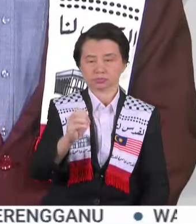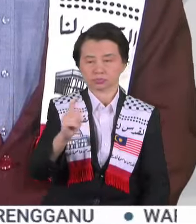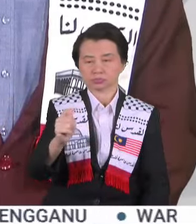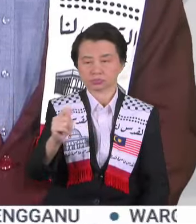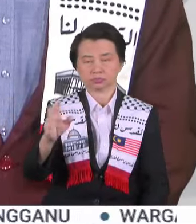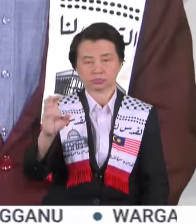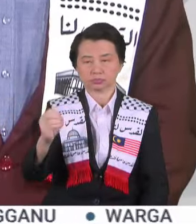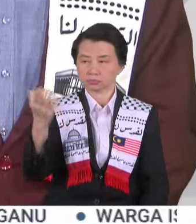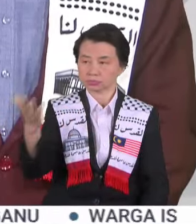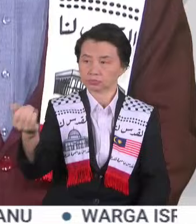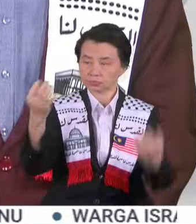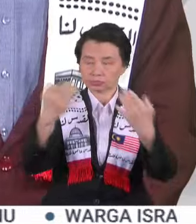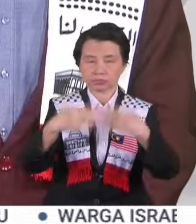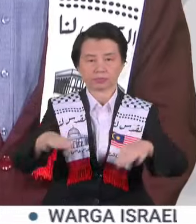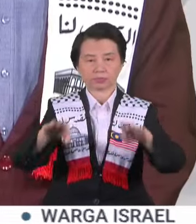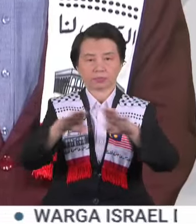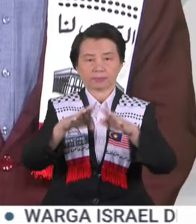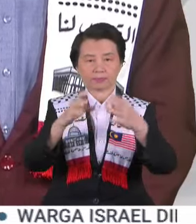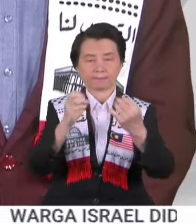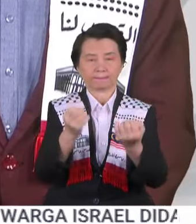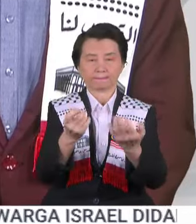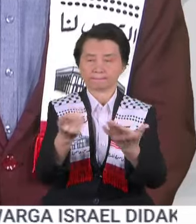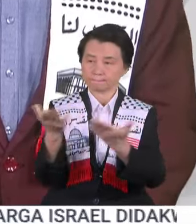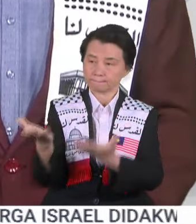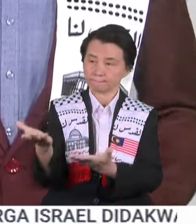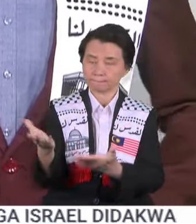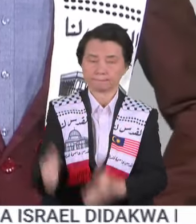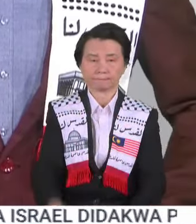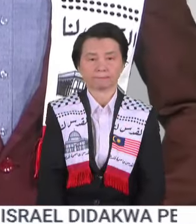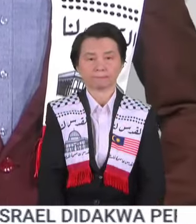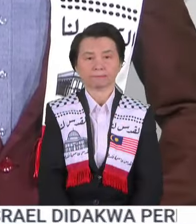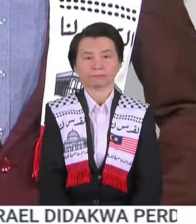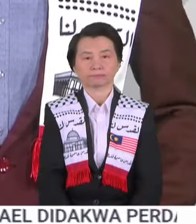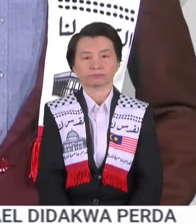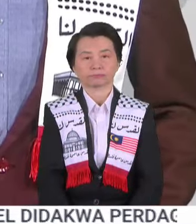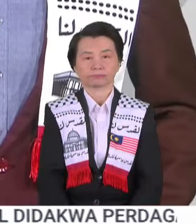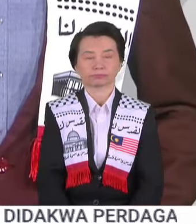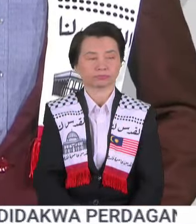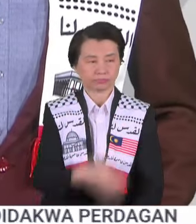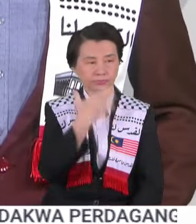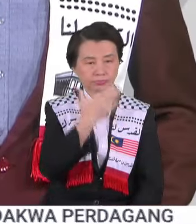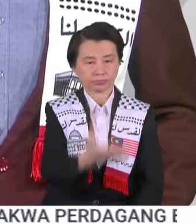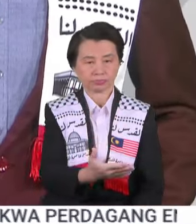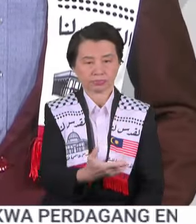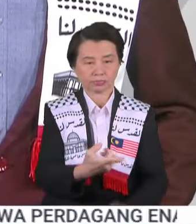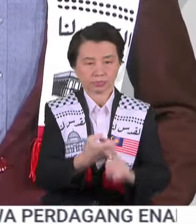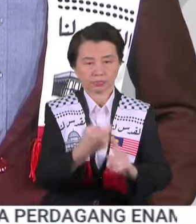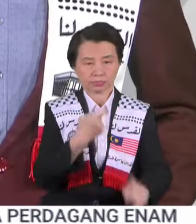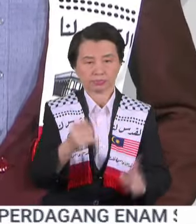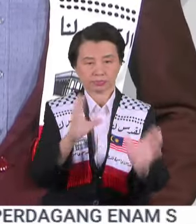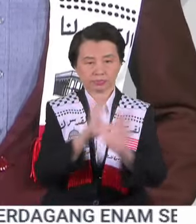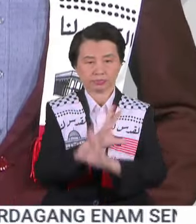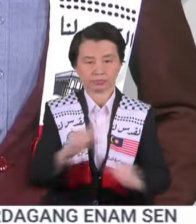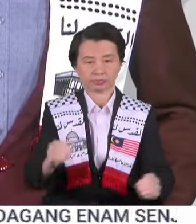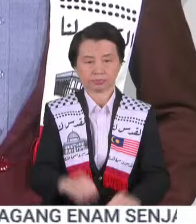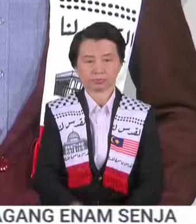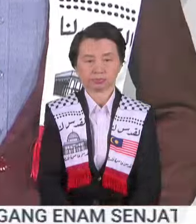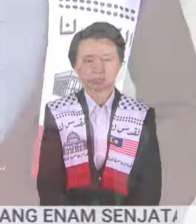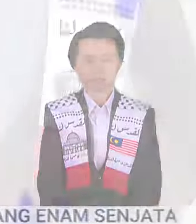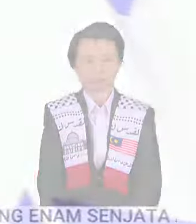untuk lebih banyak berita selanjutnya. Otto, silakan. Terima kasih, Buma, dari Sarawak.